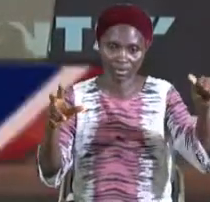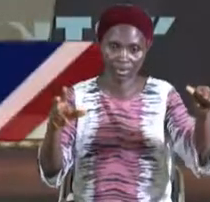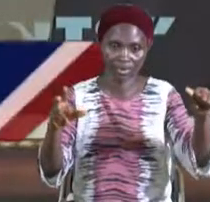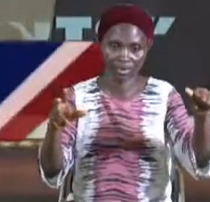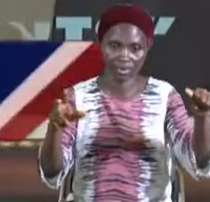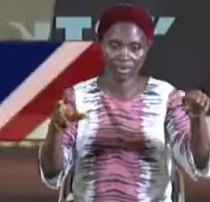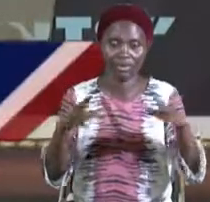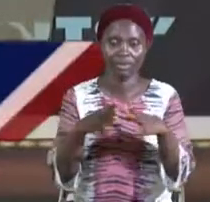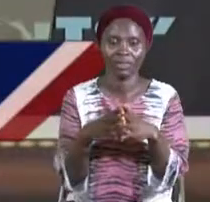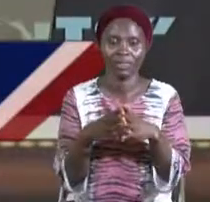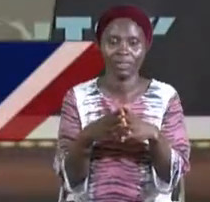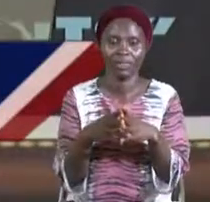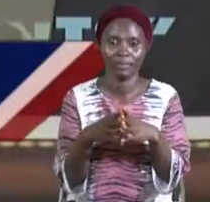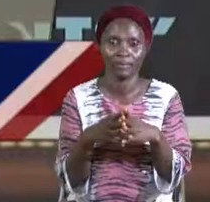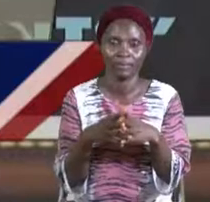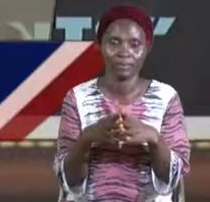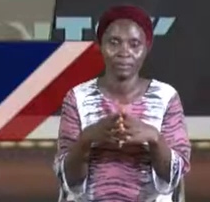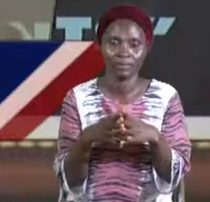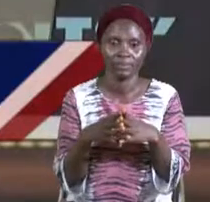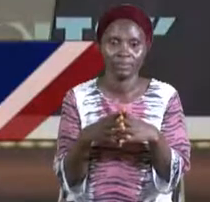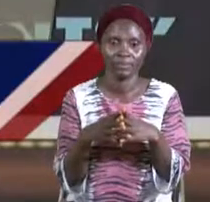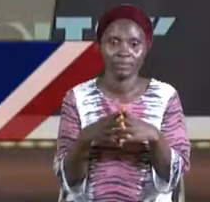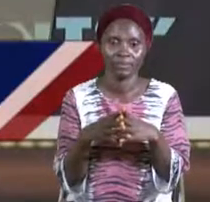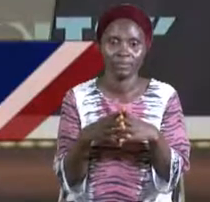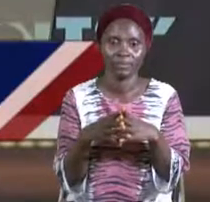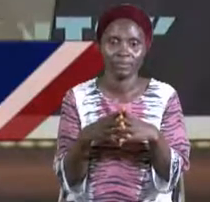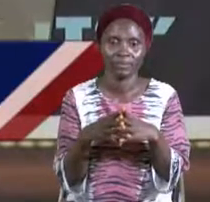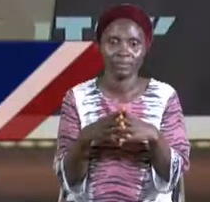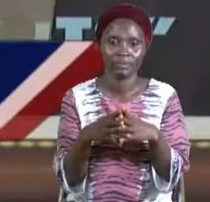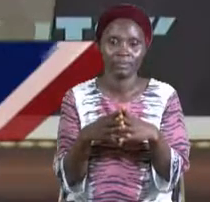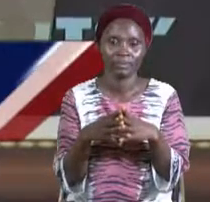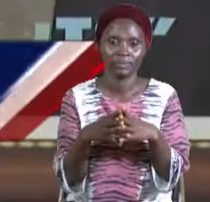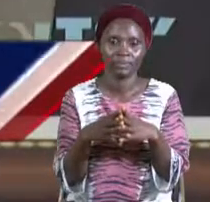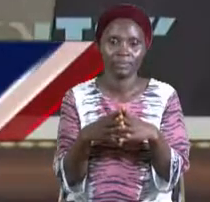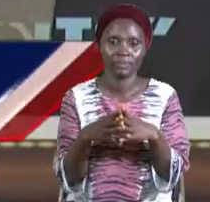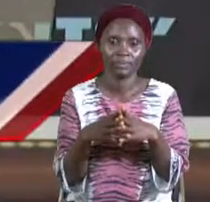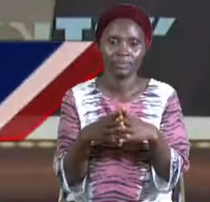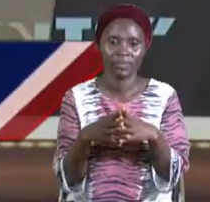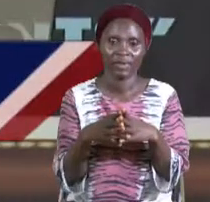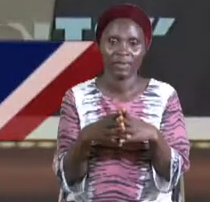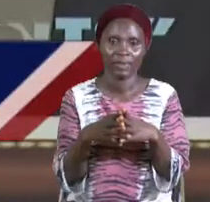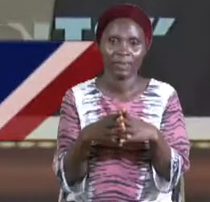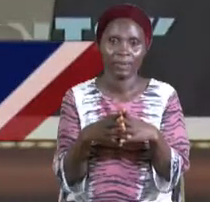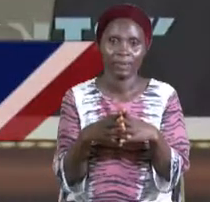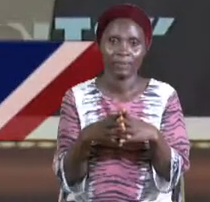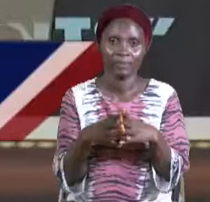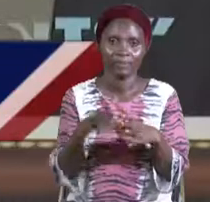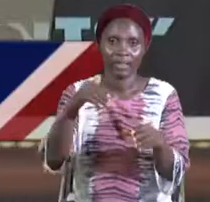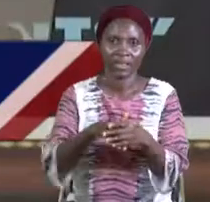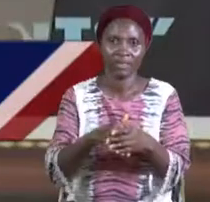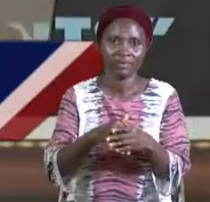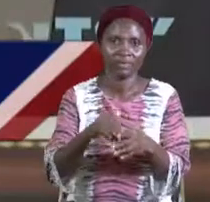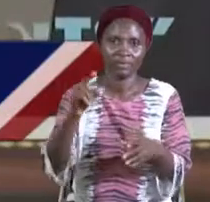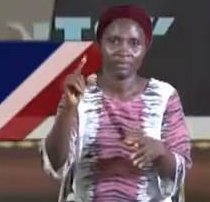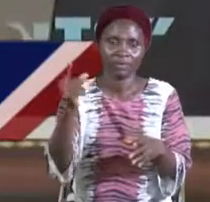1 Thessaloniciens chapitre 3. Et nous lisons le verset, quelque chose d'intéressant, quelque chose d'important. 1